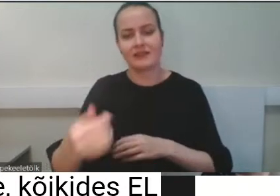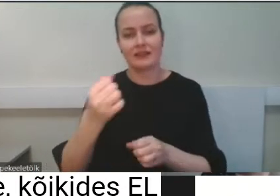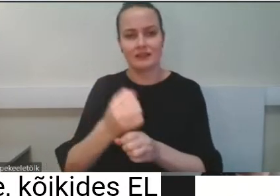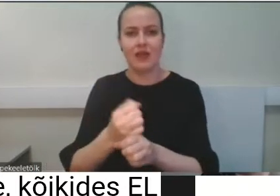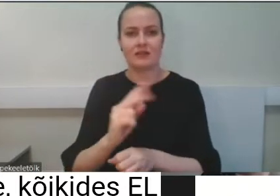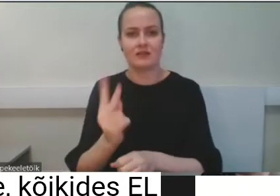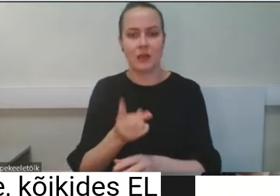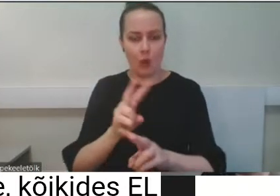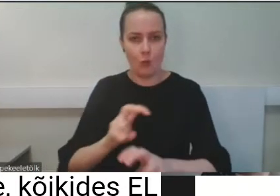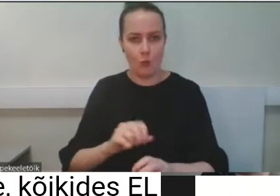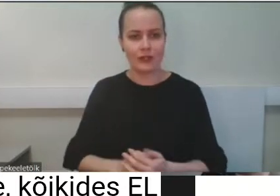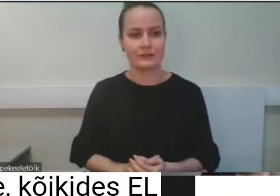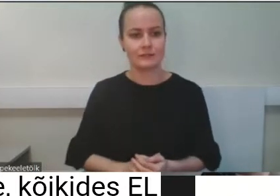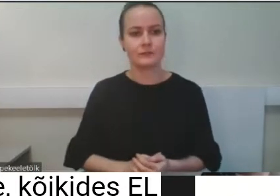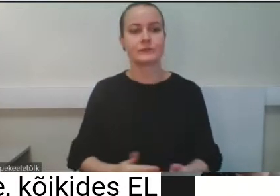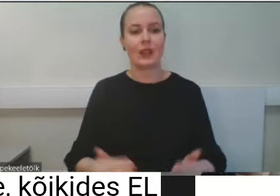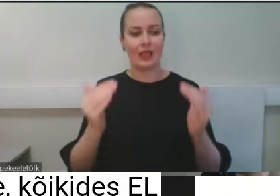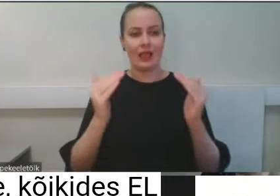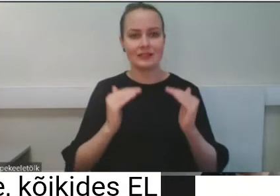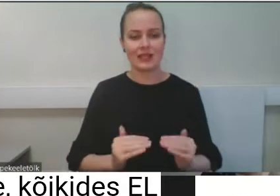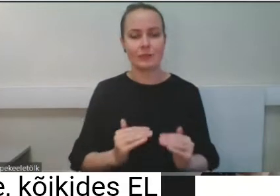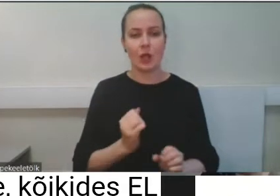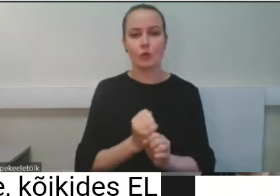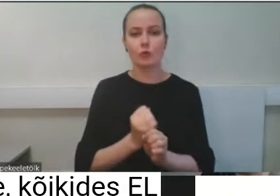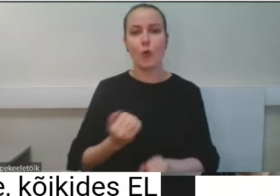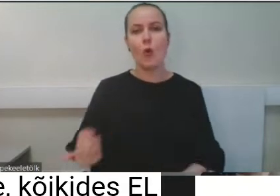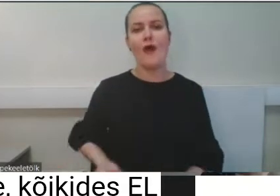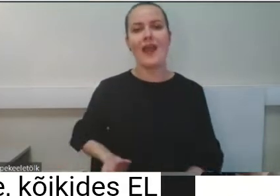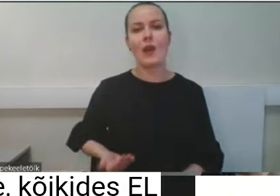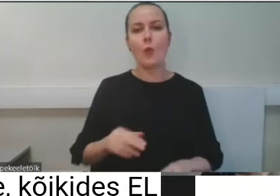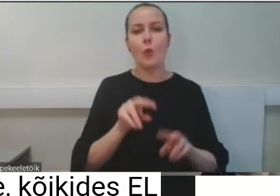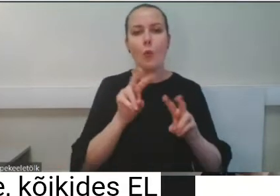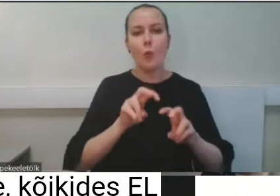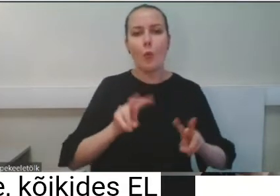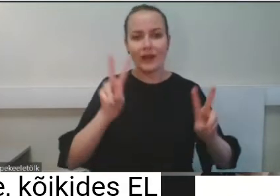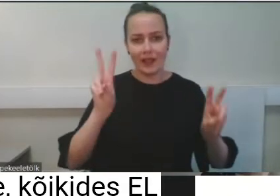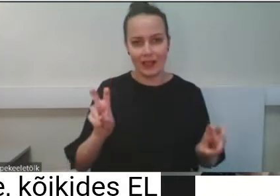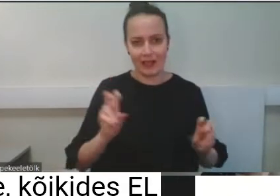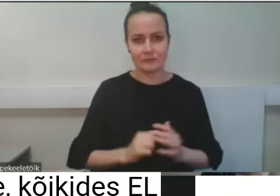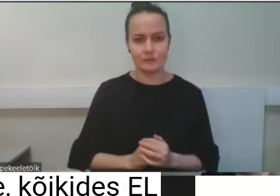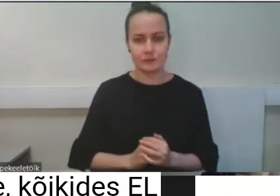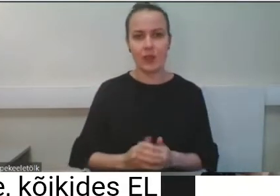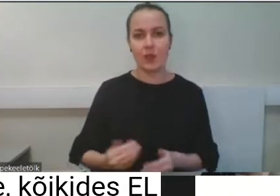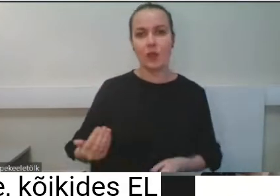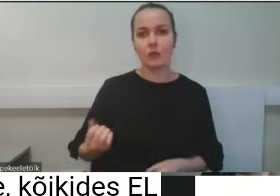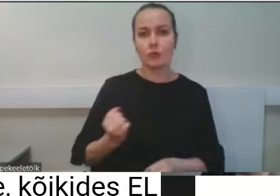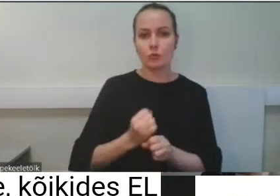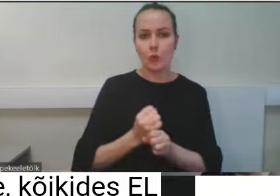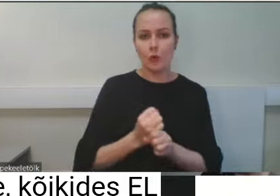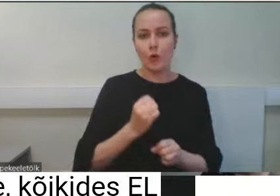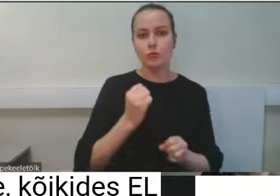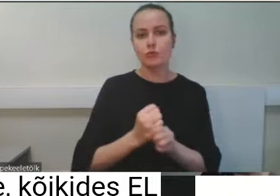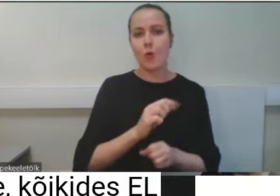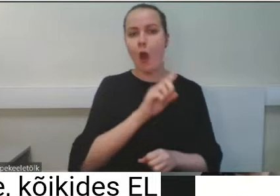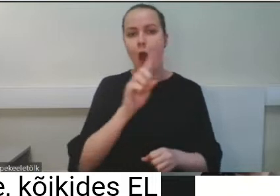ei tehta selle tõttu, et tal on näiteks krooniline haigus või tervise probleem või puue näiteks. Et seda